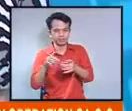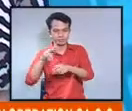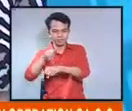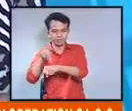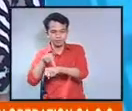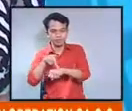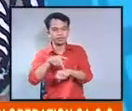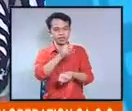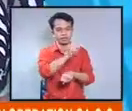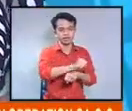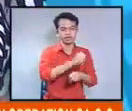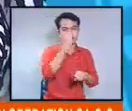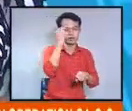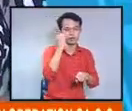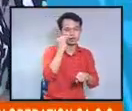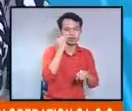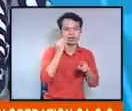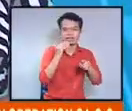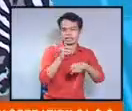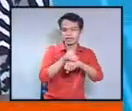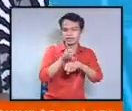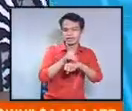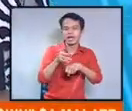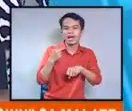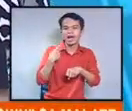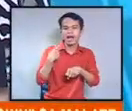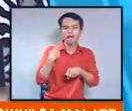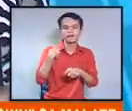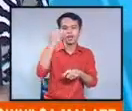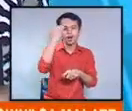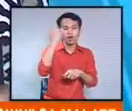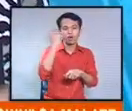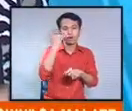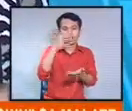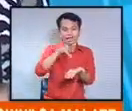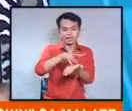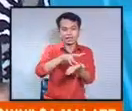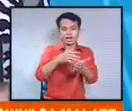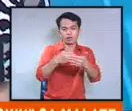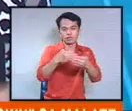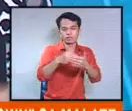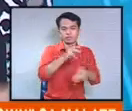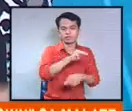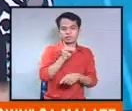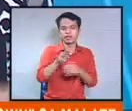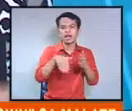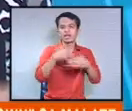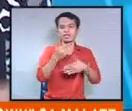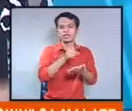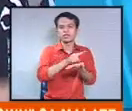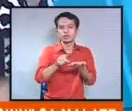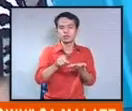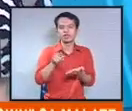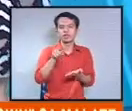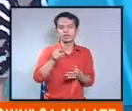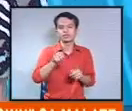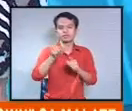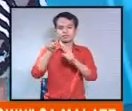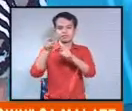Korea. Iminungkahi rin ni Han na magkakaroon ng Korean Town sa Malate, Maynila. Sa susunod na linggo, nakatakdang bumiyahe